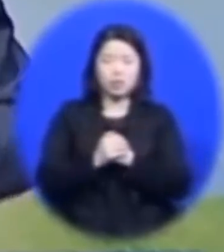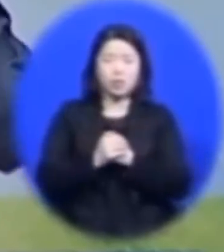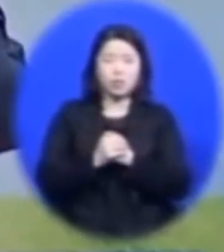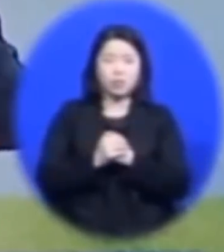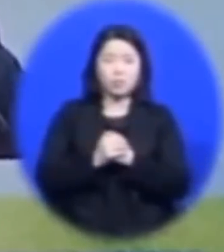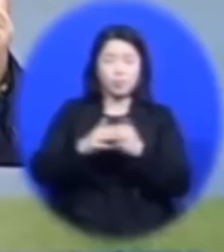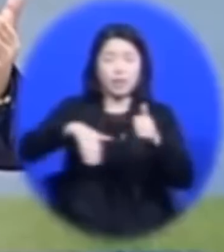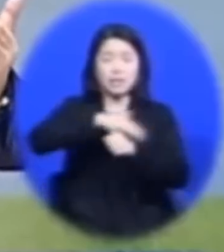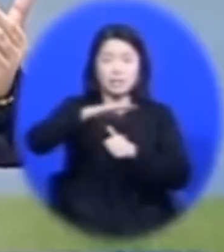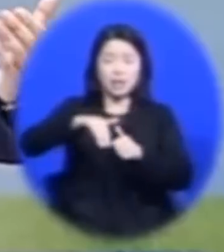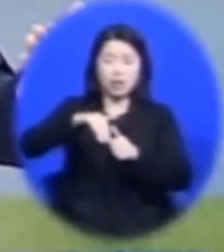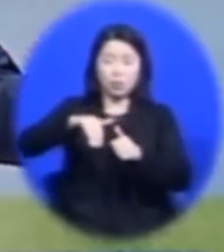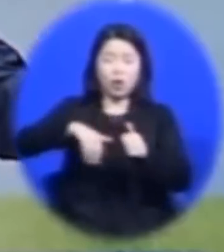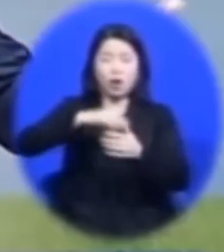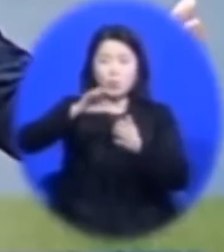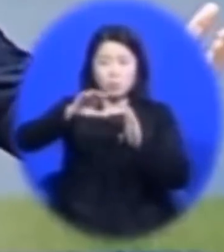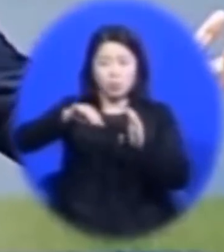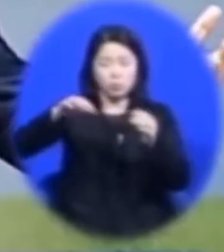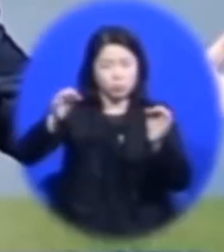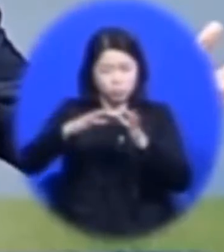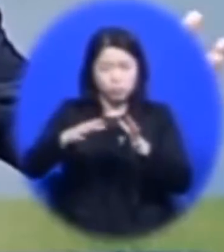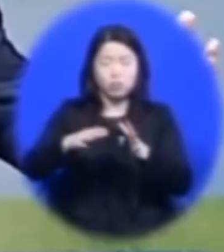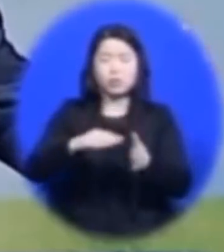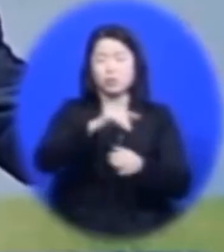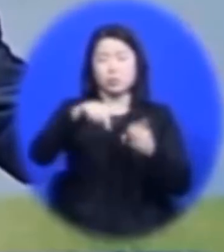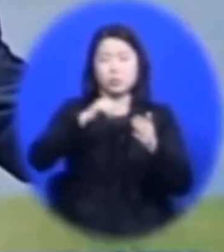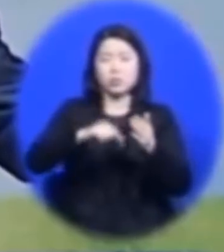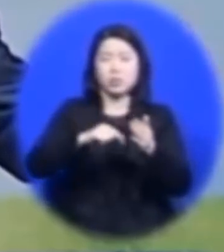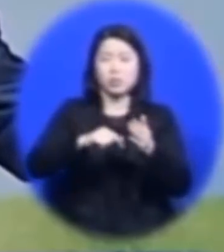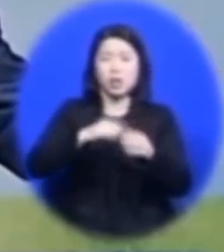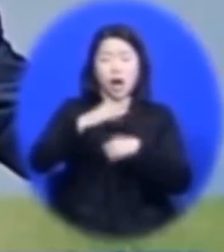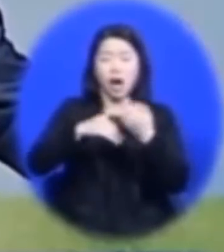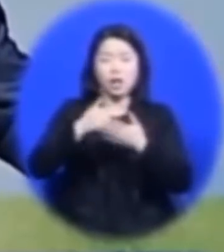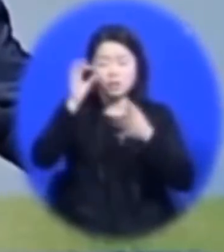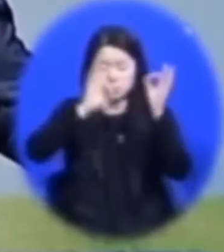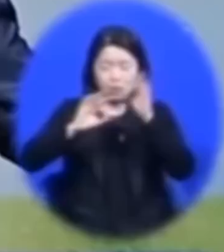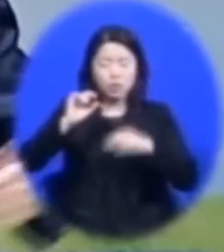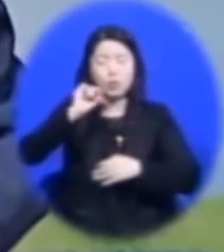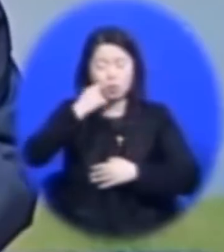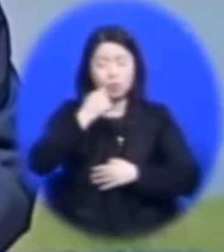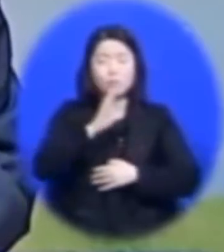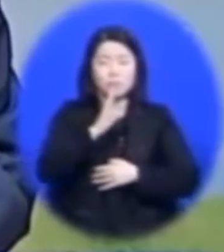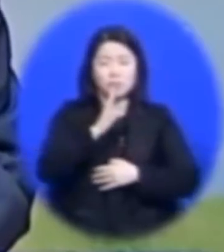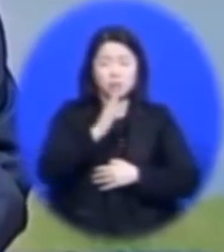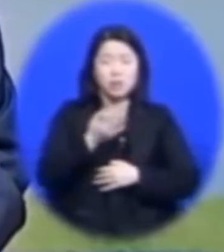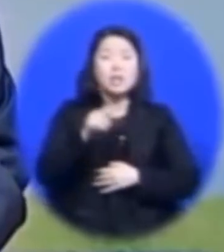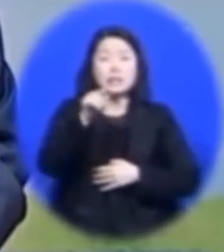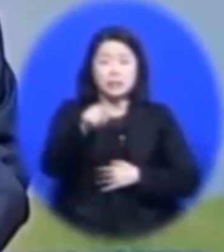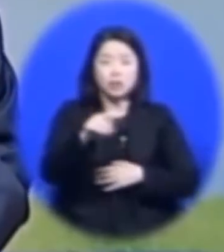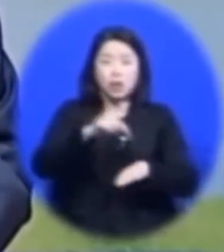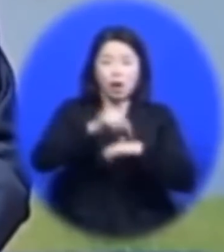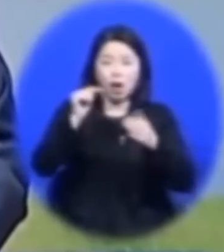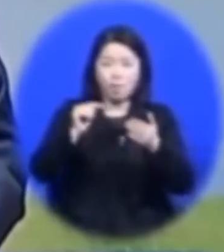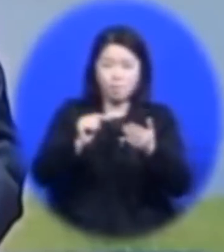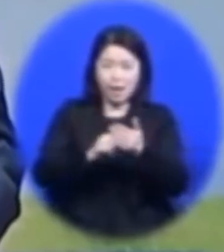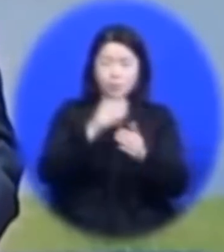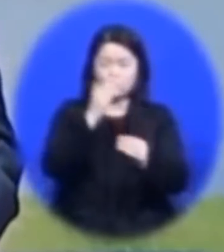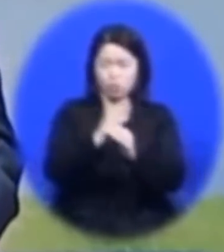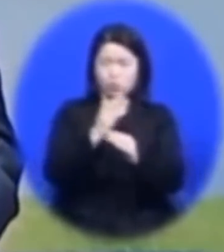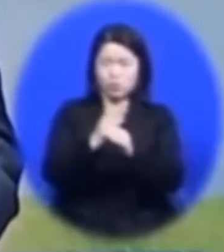상황과 환경 속에서 나 하나님이 살아계신 것을 찾아보기 어렵습니다 그 여러분의 마음의 중심을